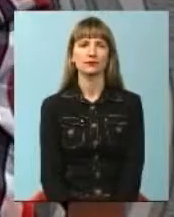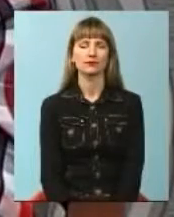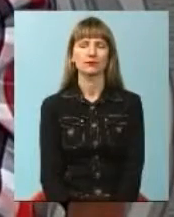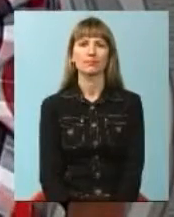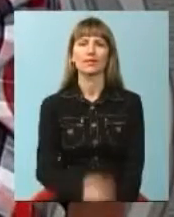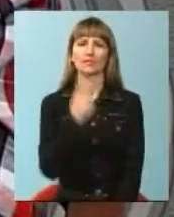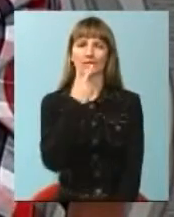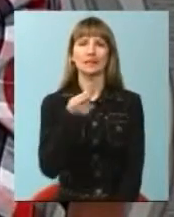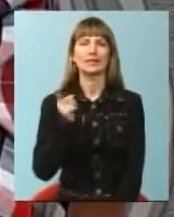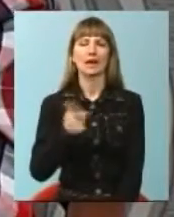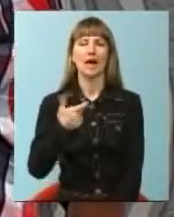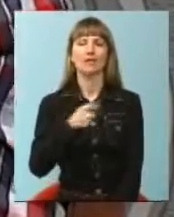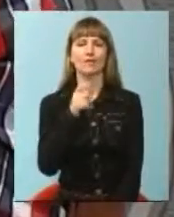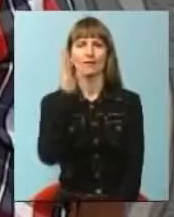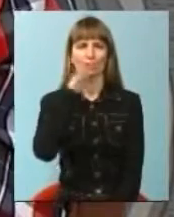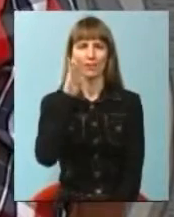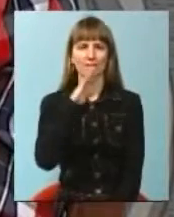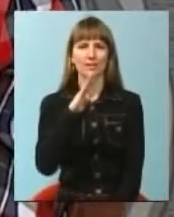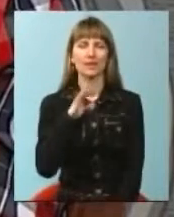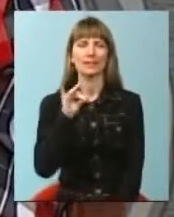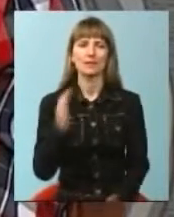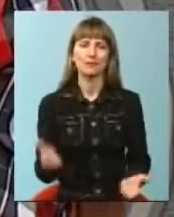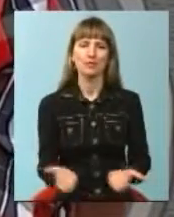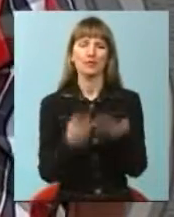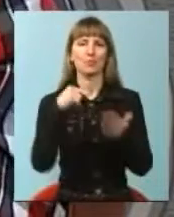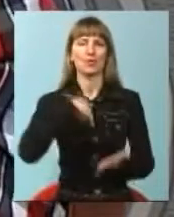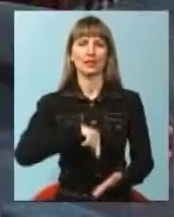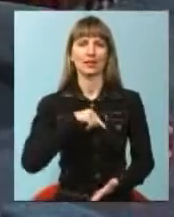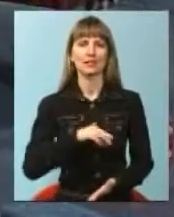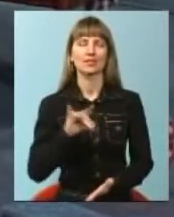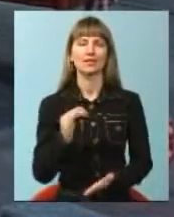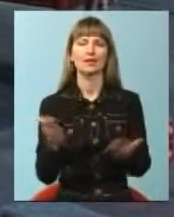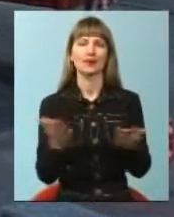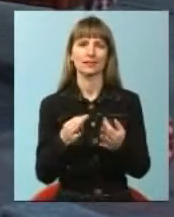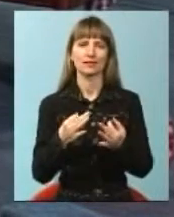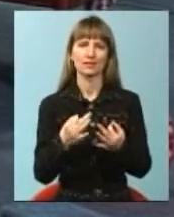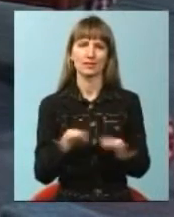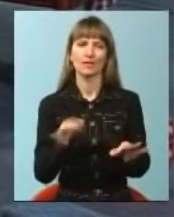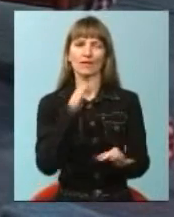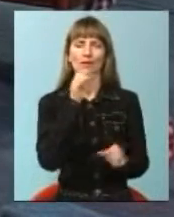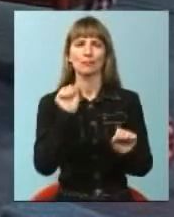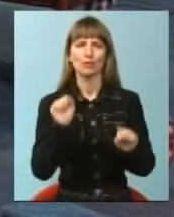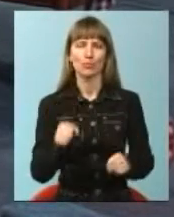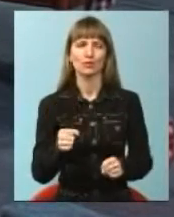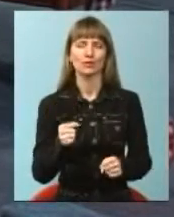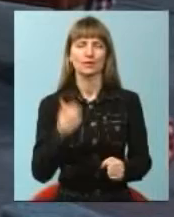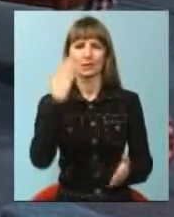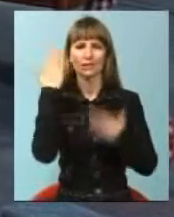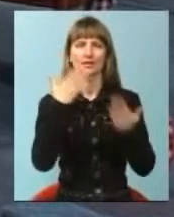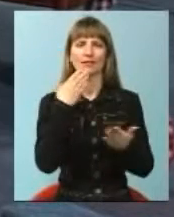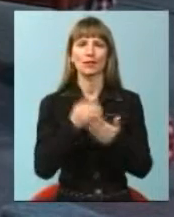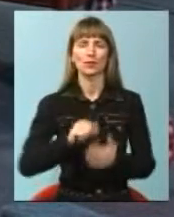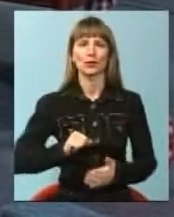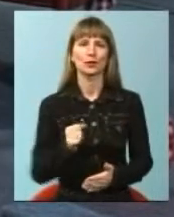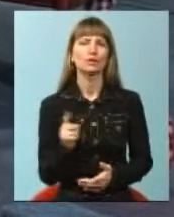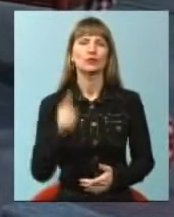Так, як бачимо, дійсно газована вода, вона і піднімає настрій, і якось дозвілля можна так і скрасувати своїми друзями. А ще тобі,